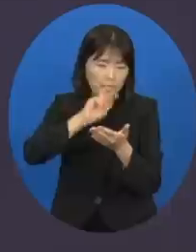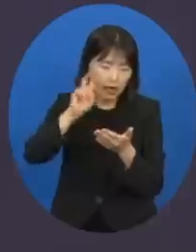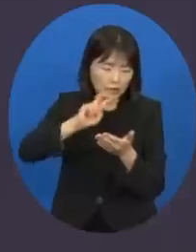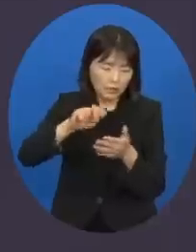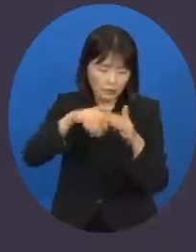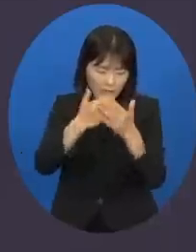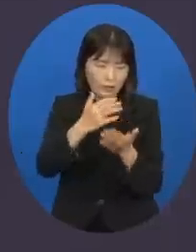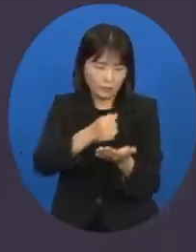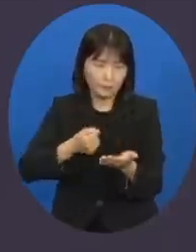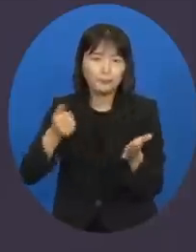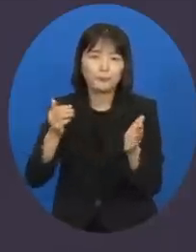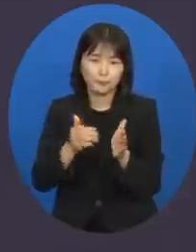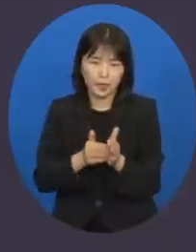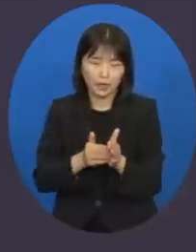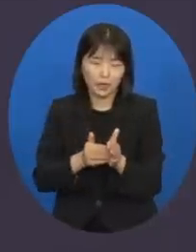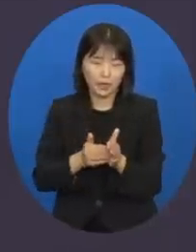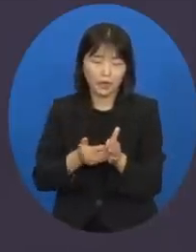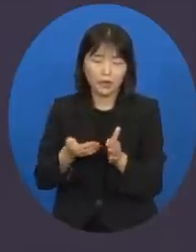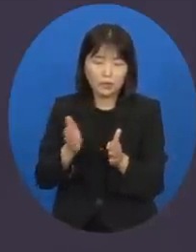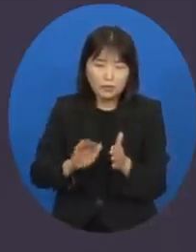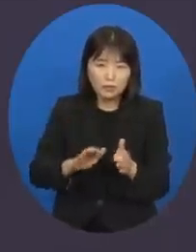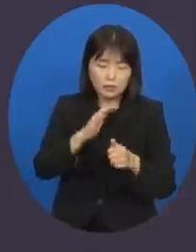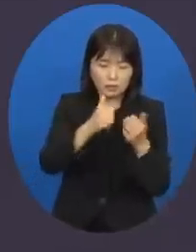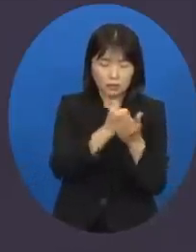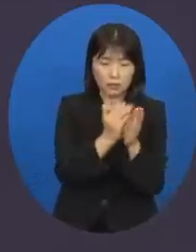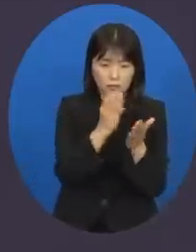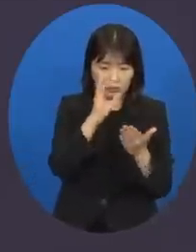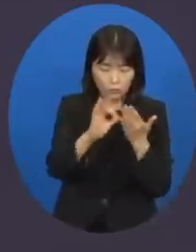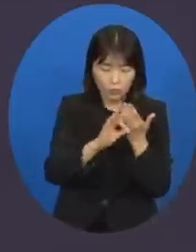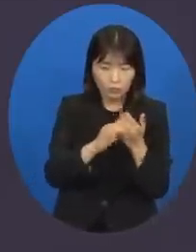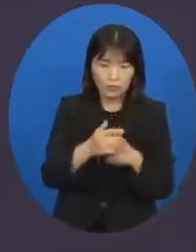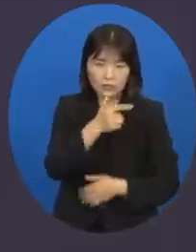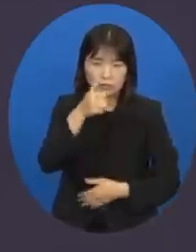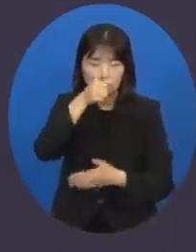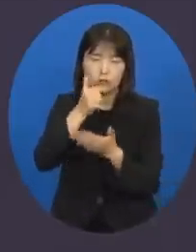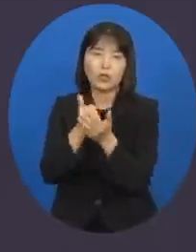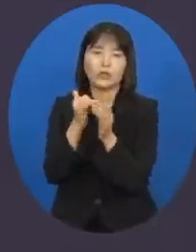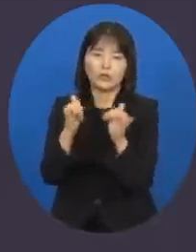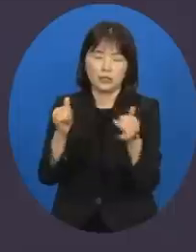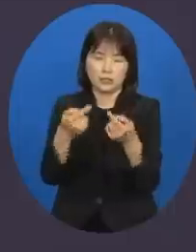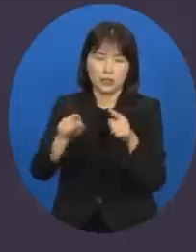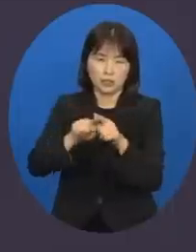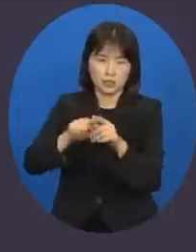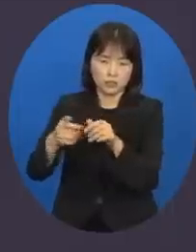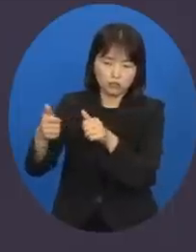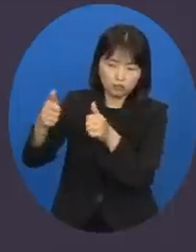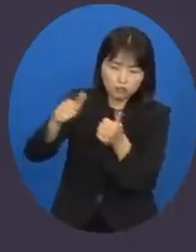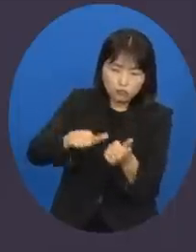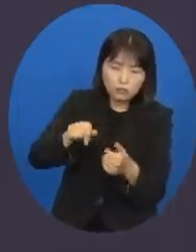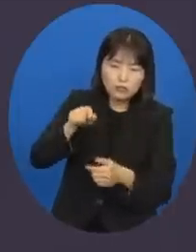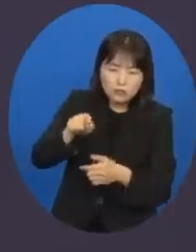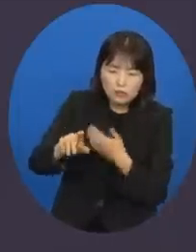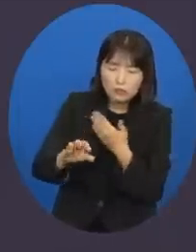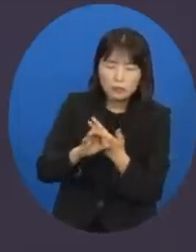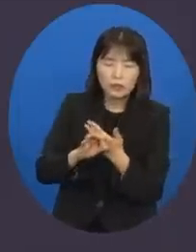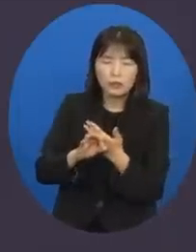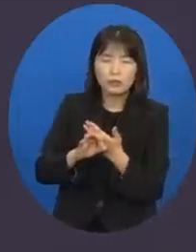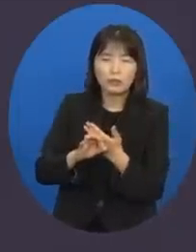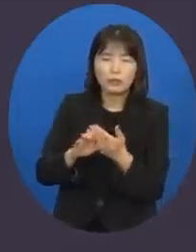보니까 흉악 범죄자들과 함께 죽는다는 것은 그가 왕도 아니고 메시아도 아니고